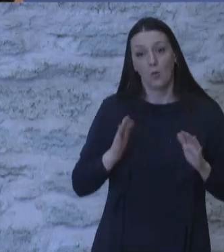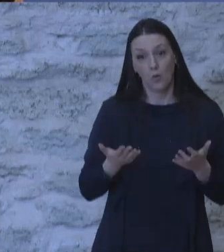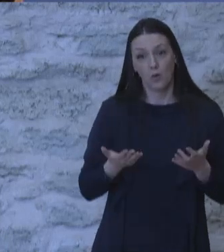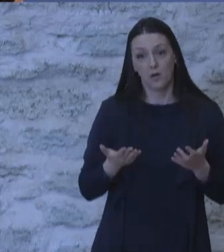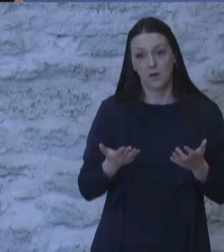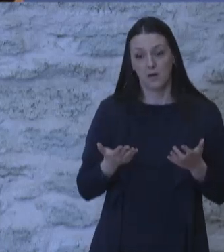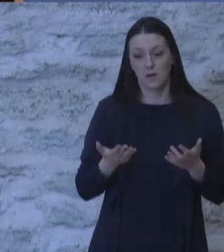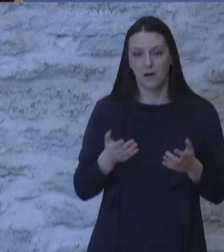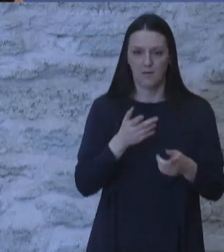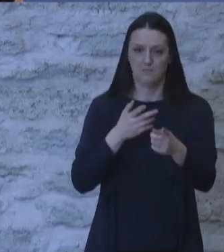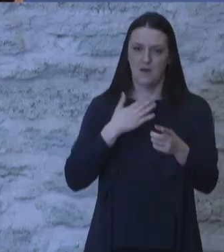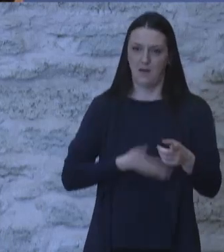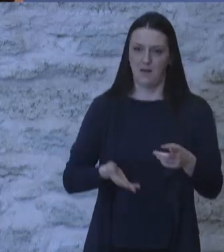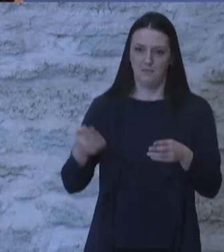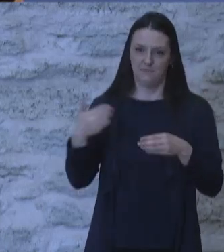lõpetud.